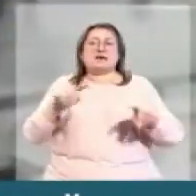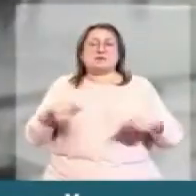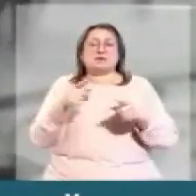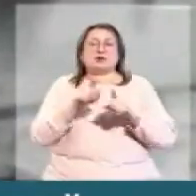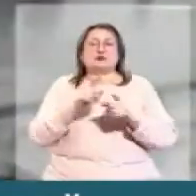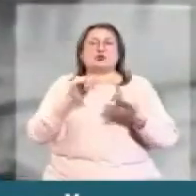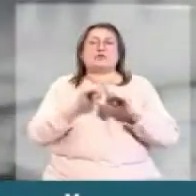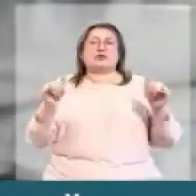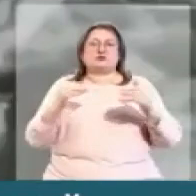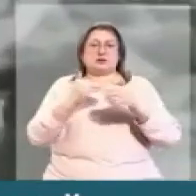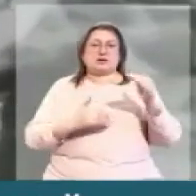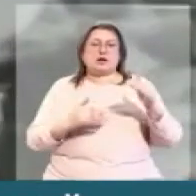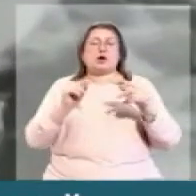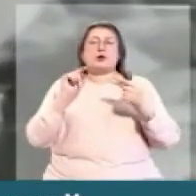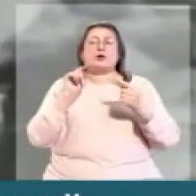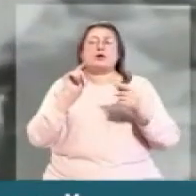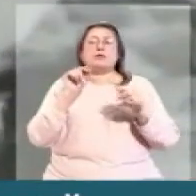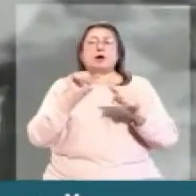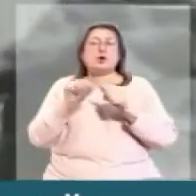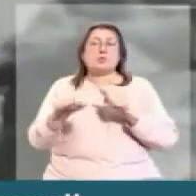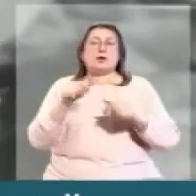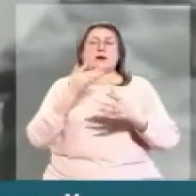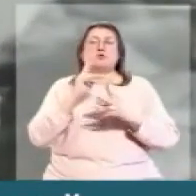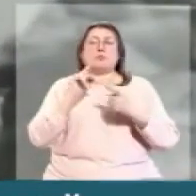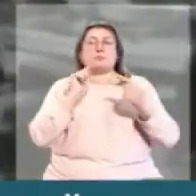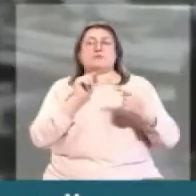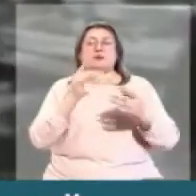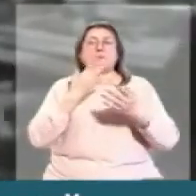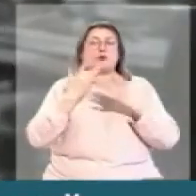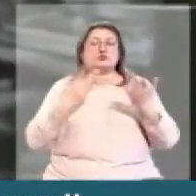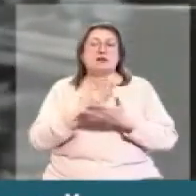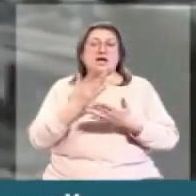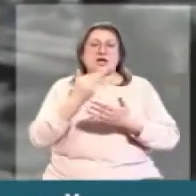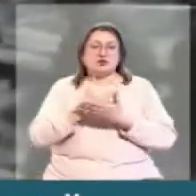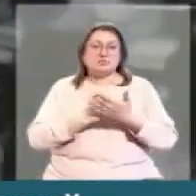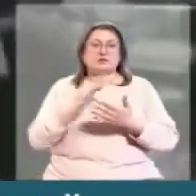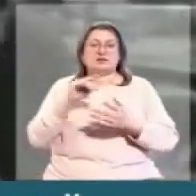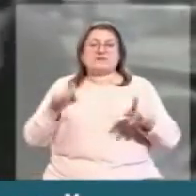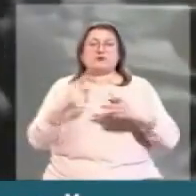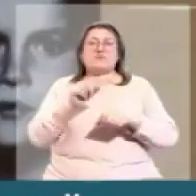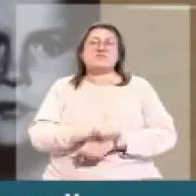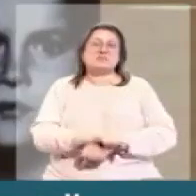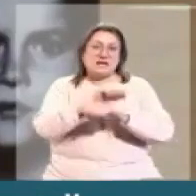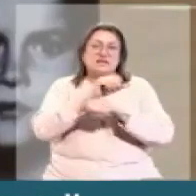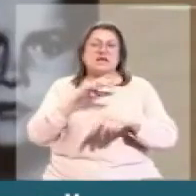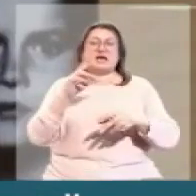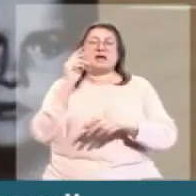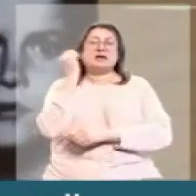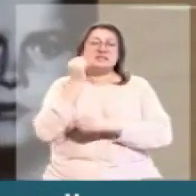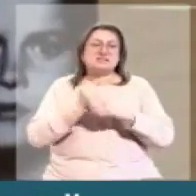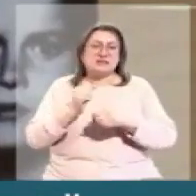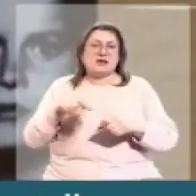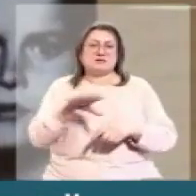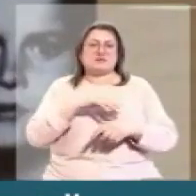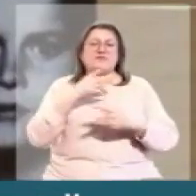реабилитацию, также расширили. Кроме противников политического режима, планируется реабилитировать и участников восстаний, крестьян, представителей